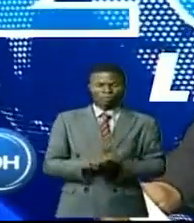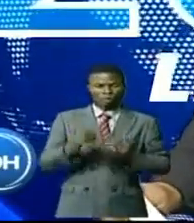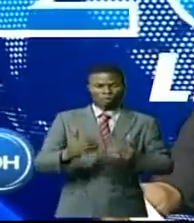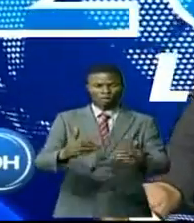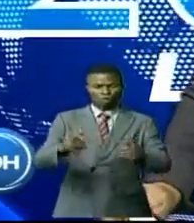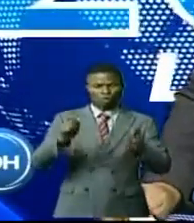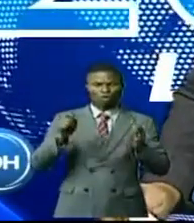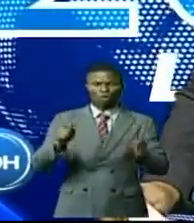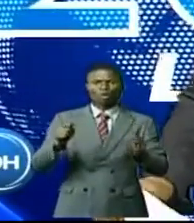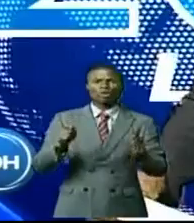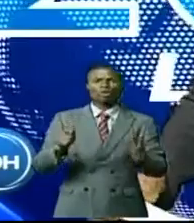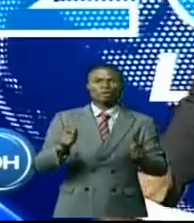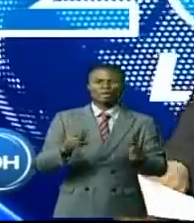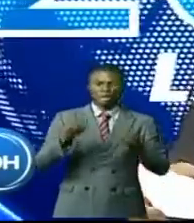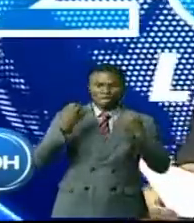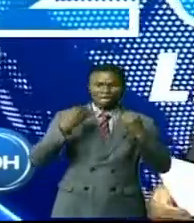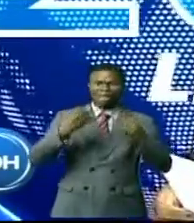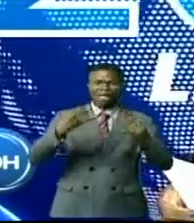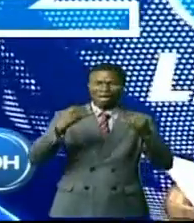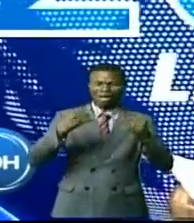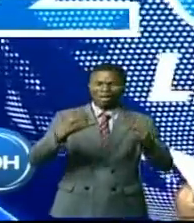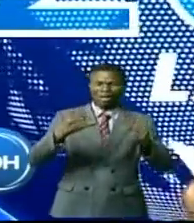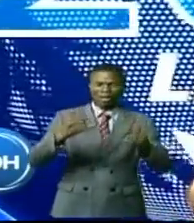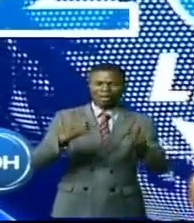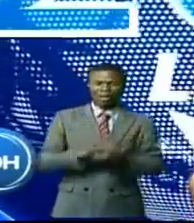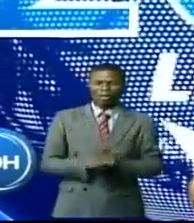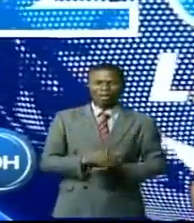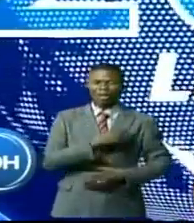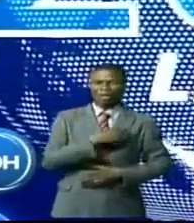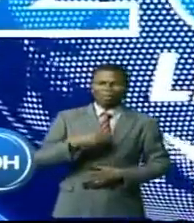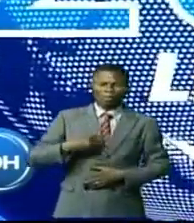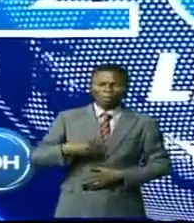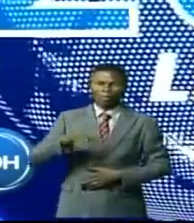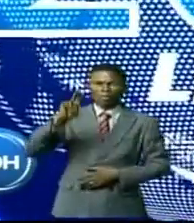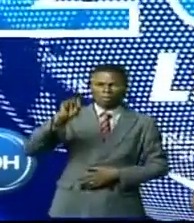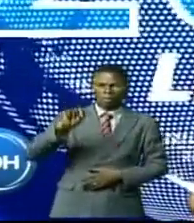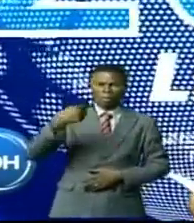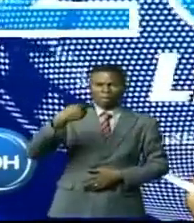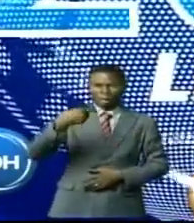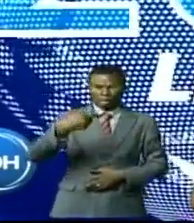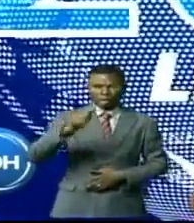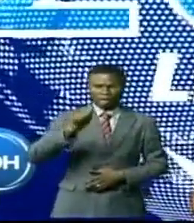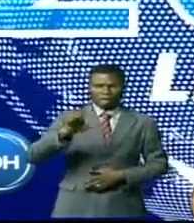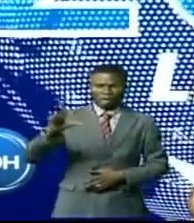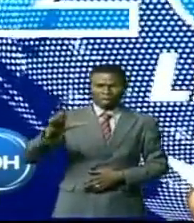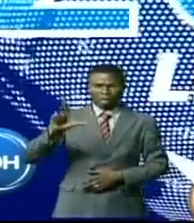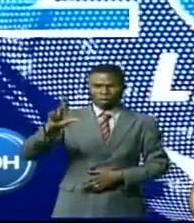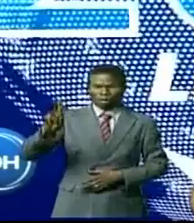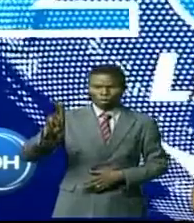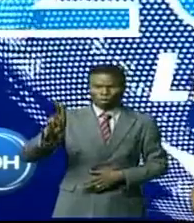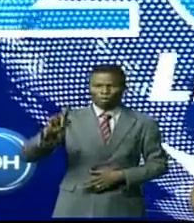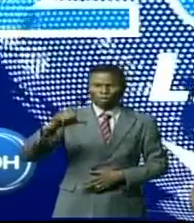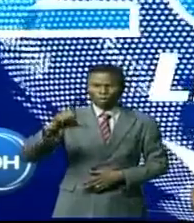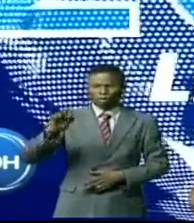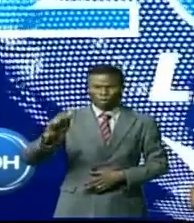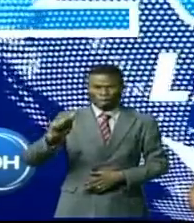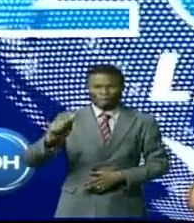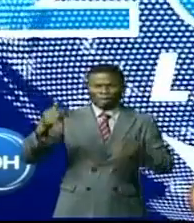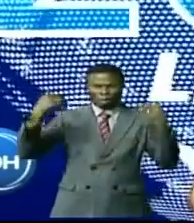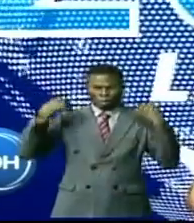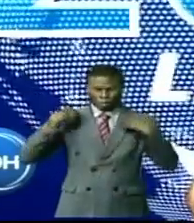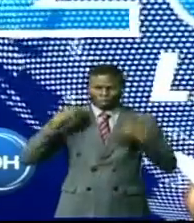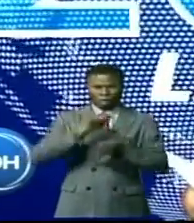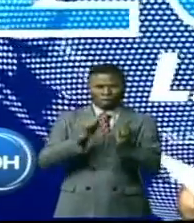Poursuivons cette édition d'information, Sandrine Ngalula, directrice générale de l'autorité de régulation du secteur